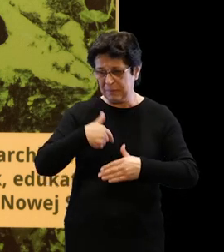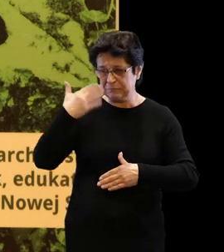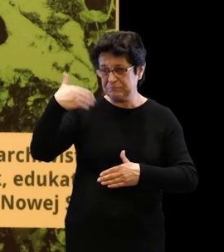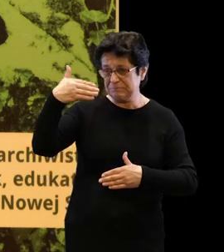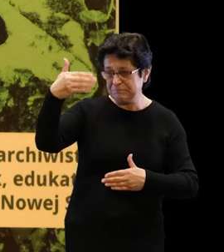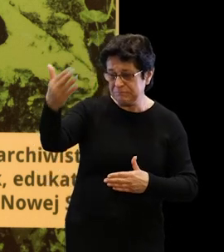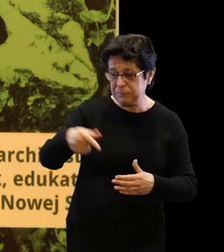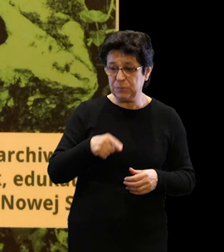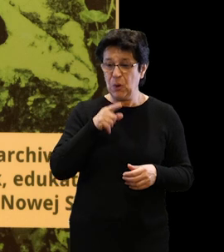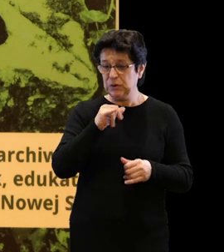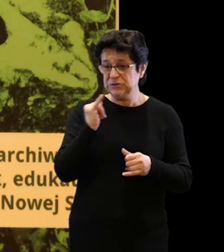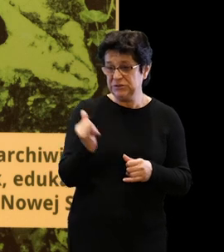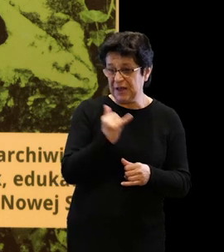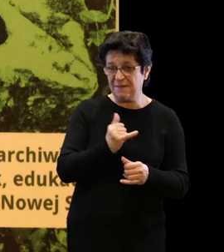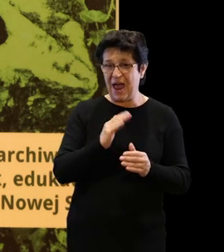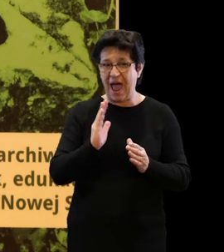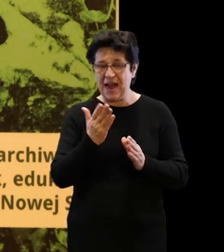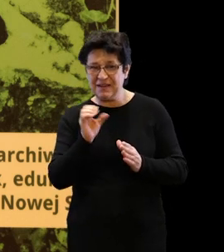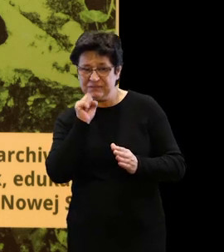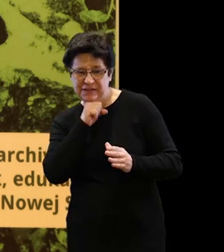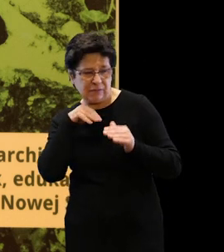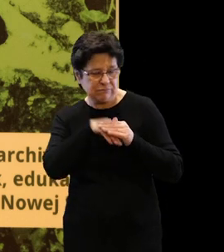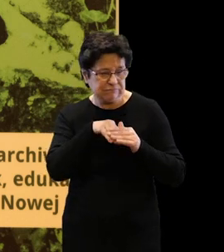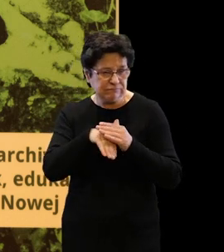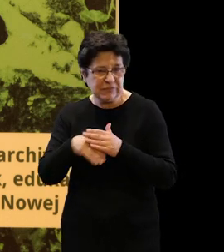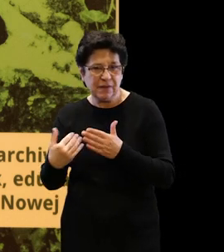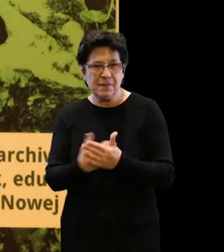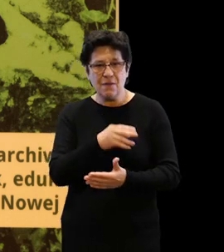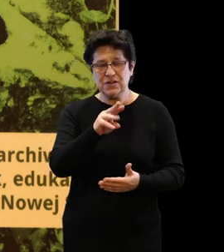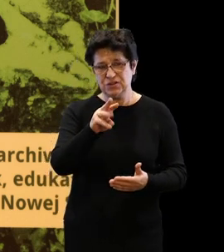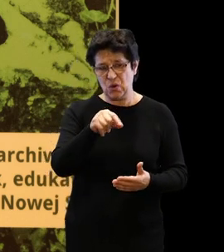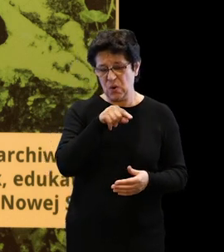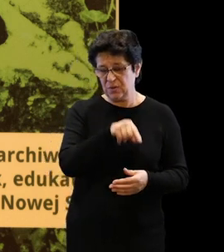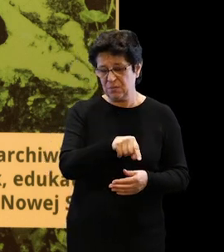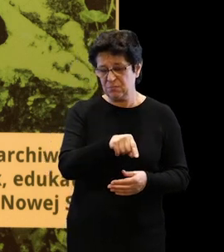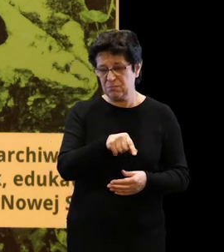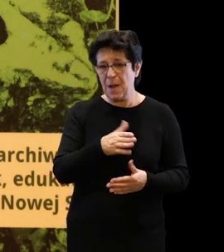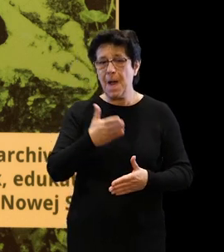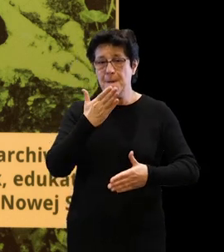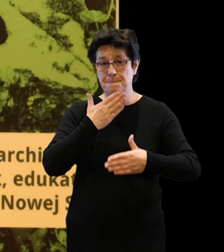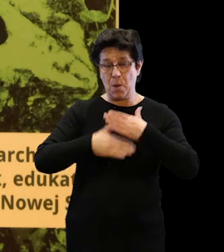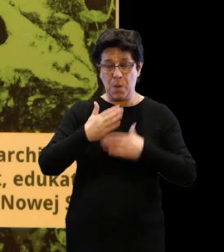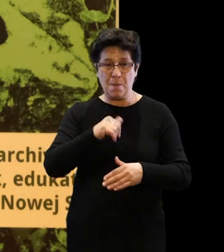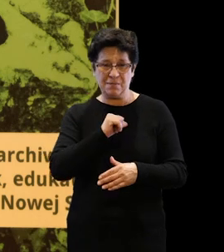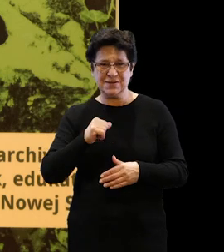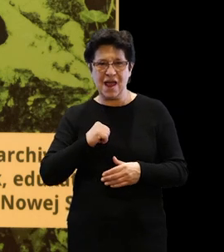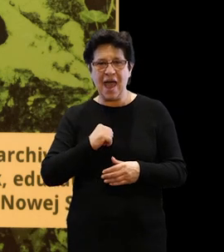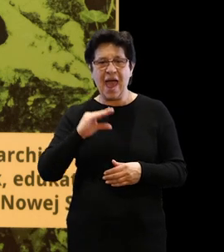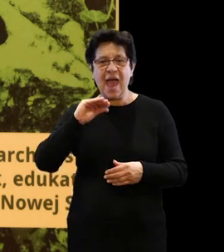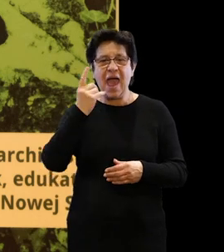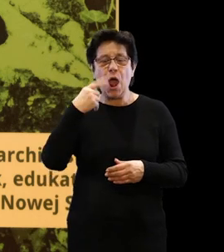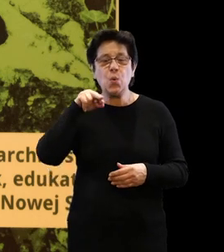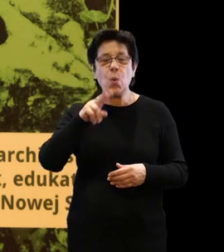kolekcjoner archiwista społecznik edukator w Nowej Soli No powiem szczerze podoba mi się ta nazwa edukator ponieważ od paru